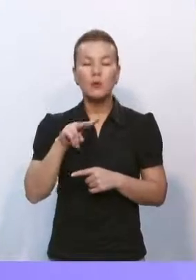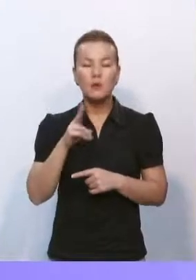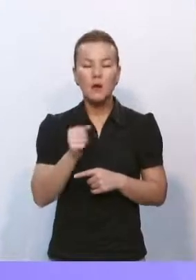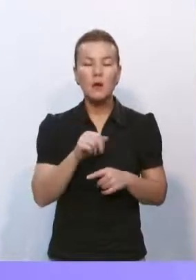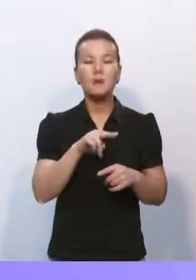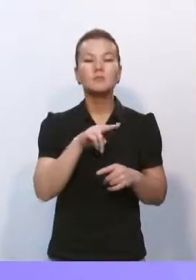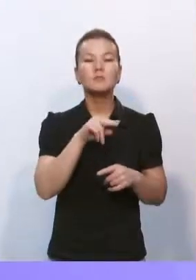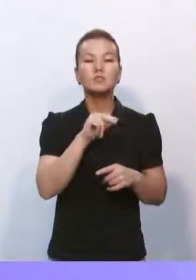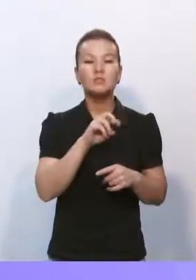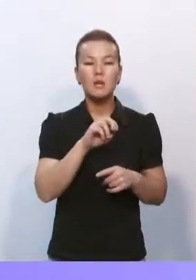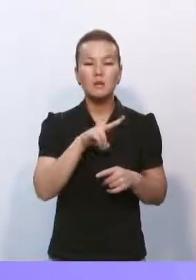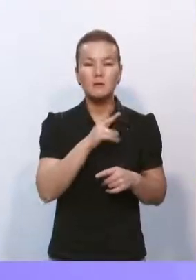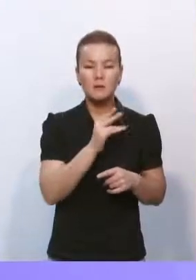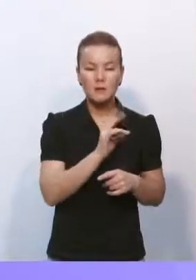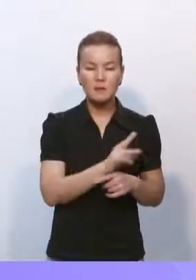пчельник.